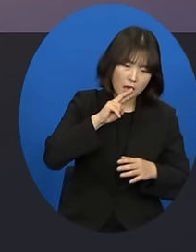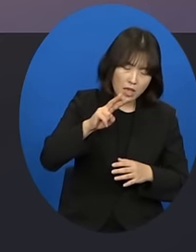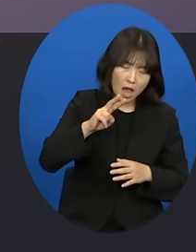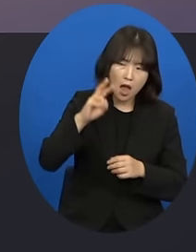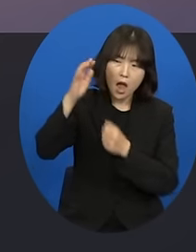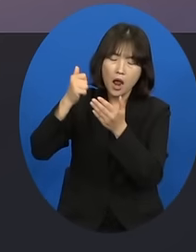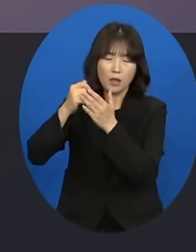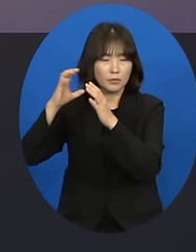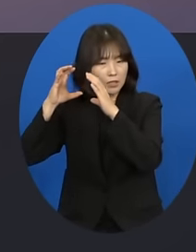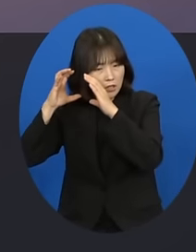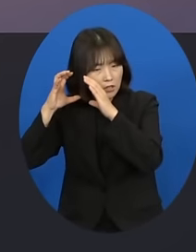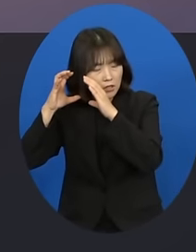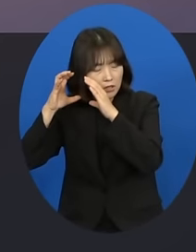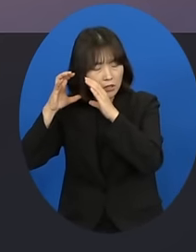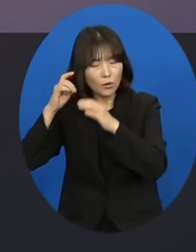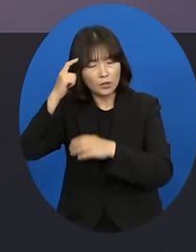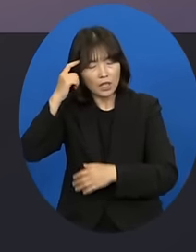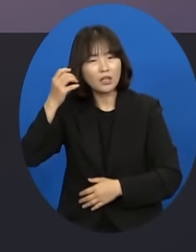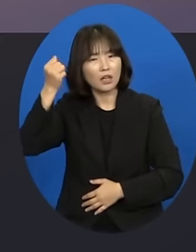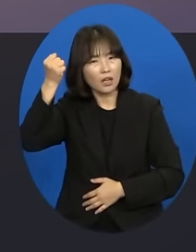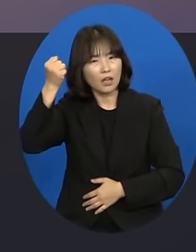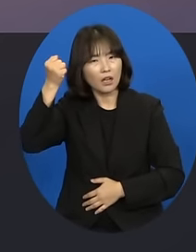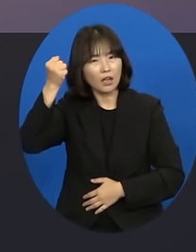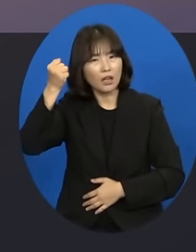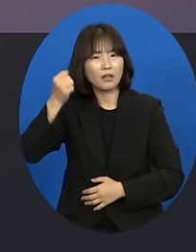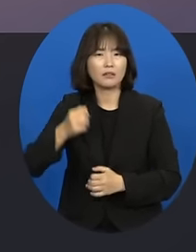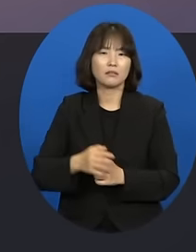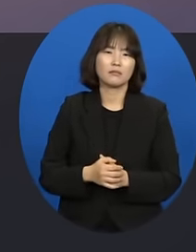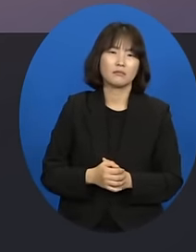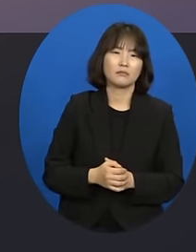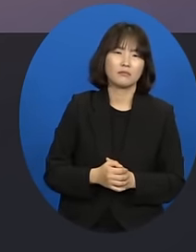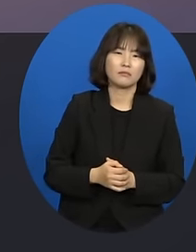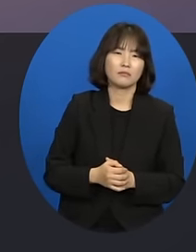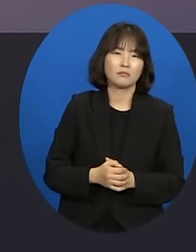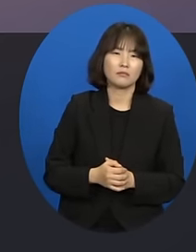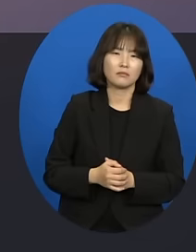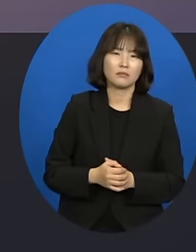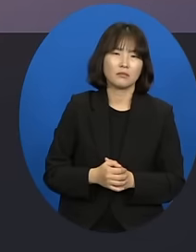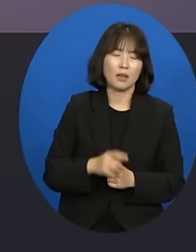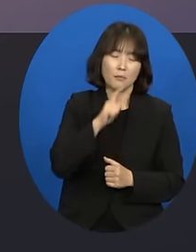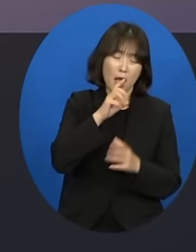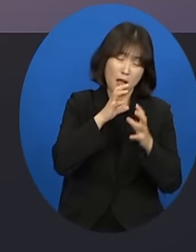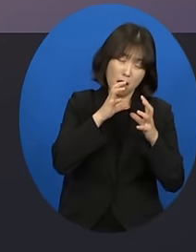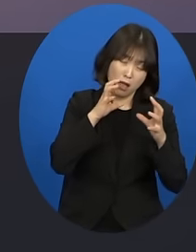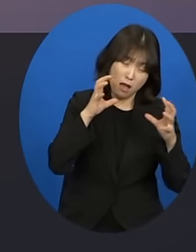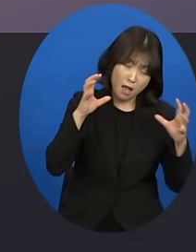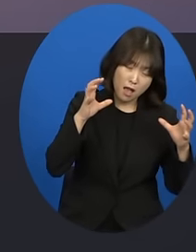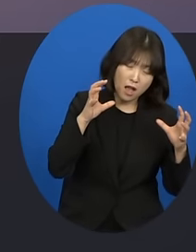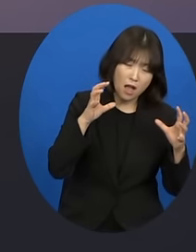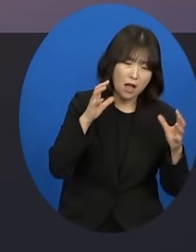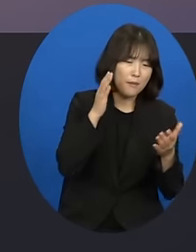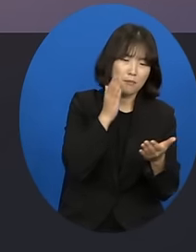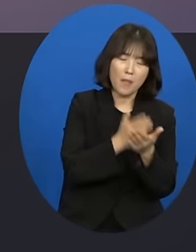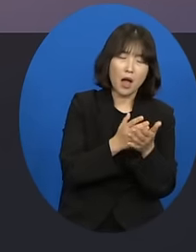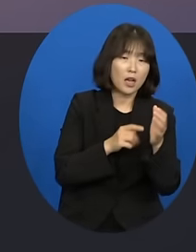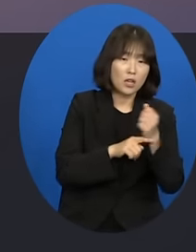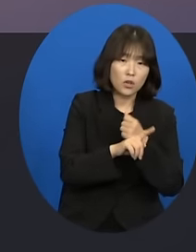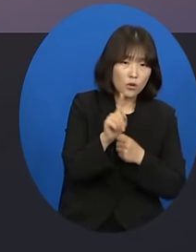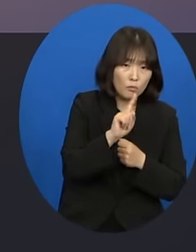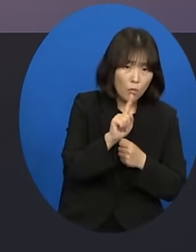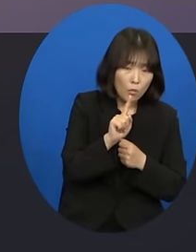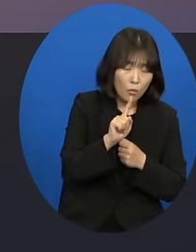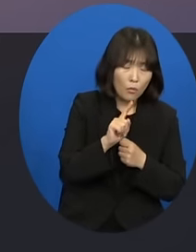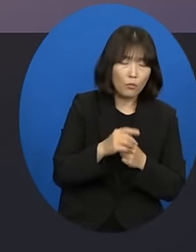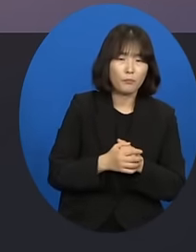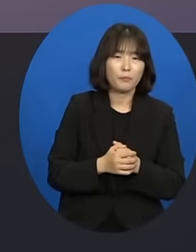생각하느니라. 중언부언하지 말라는 이유는 그저 내가 말을 많이 해야 예수님이 응답해 주실 것